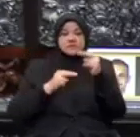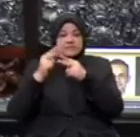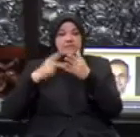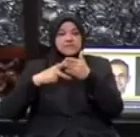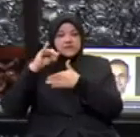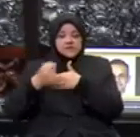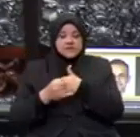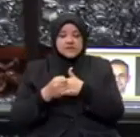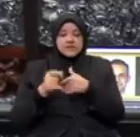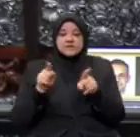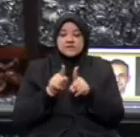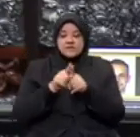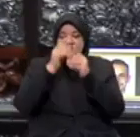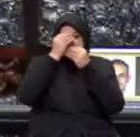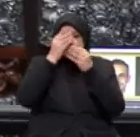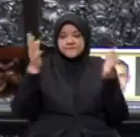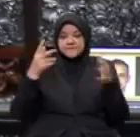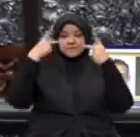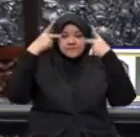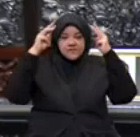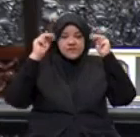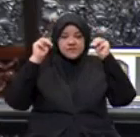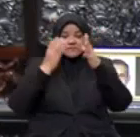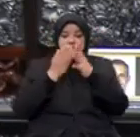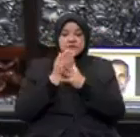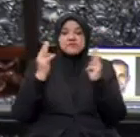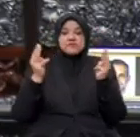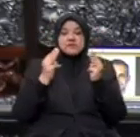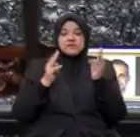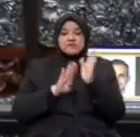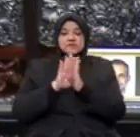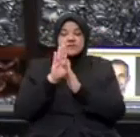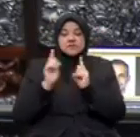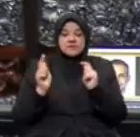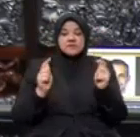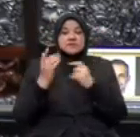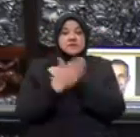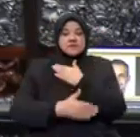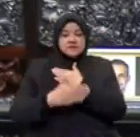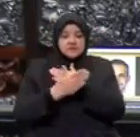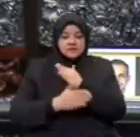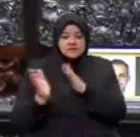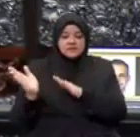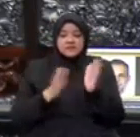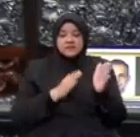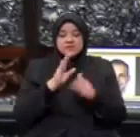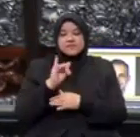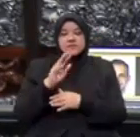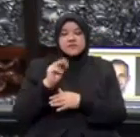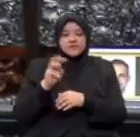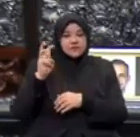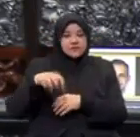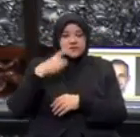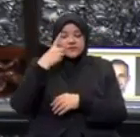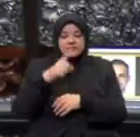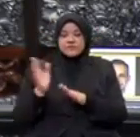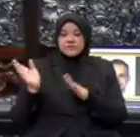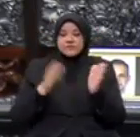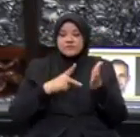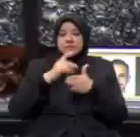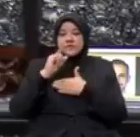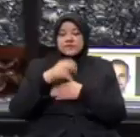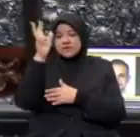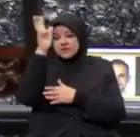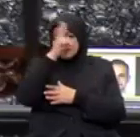projek. Seperti dimaklumkan Perdana Menteri melalui Majlis Pembangunan Tindakan Negara, pelaksanaan BIM diwajibkan bagi pelaksanaan